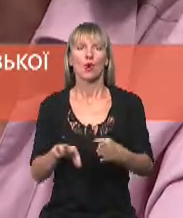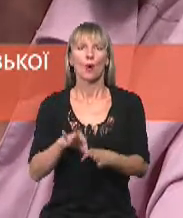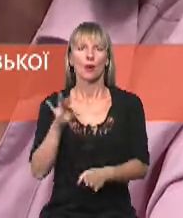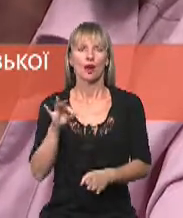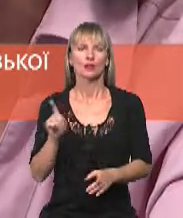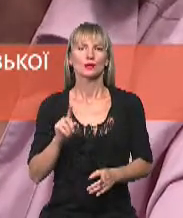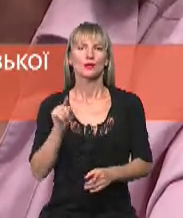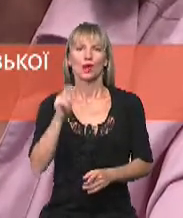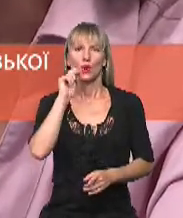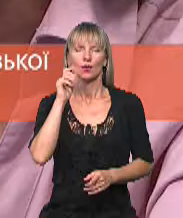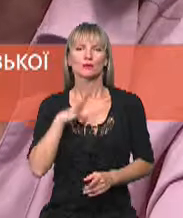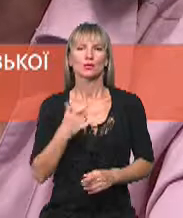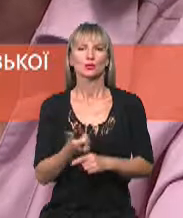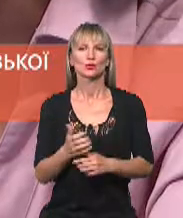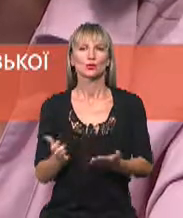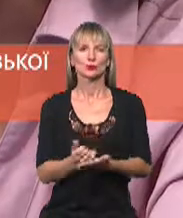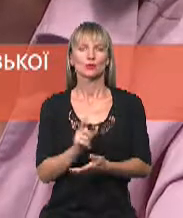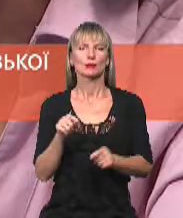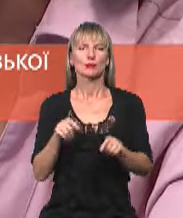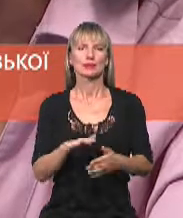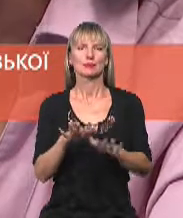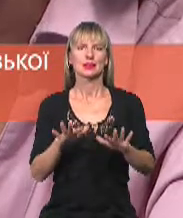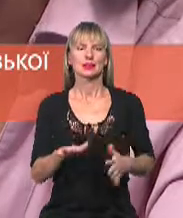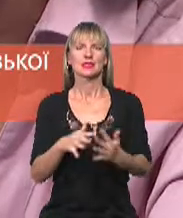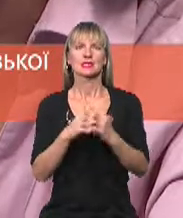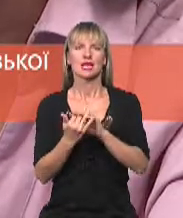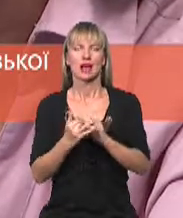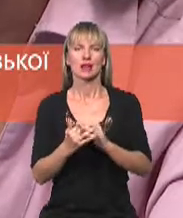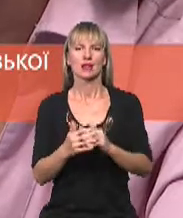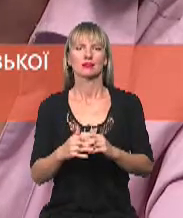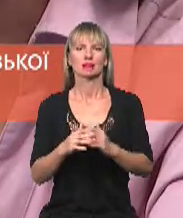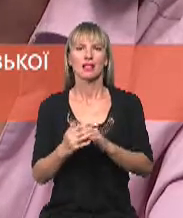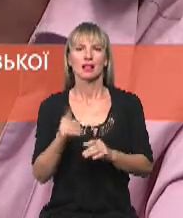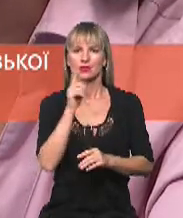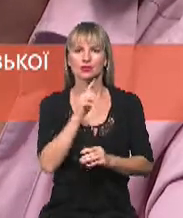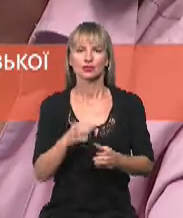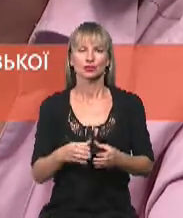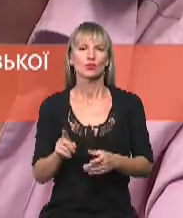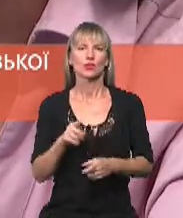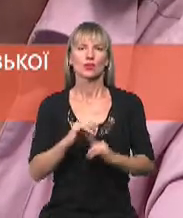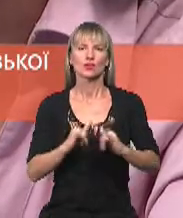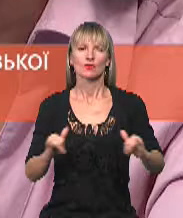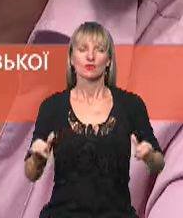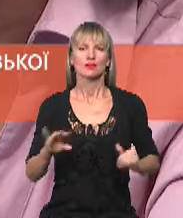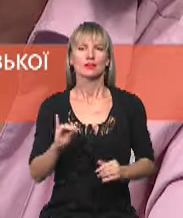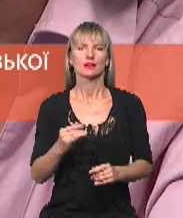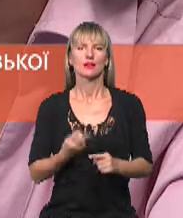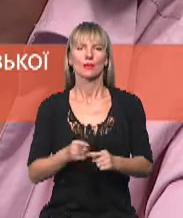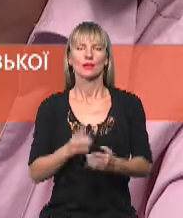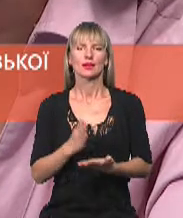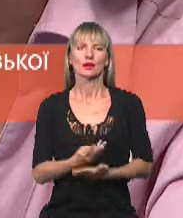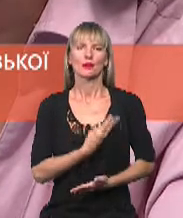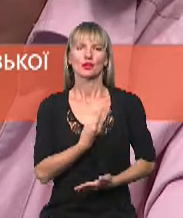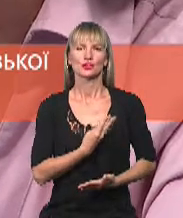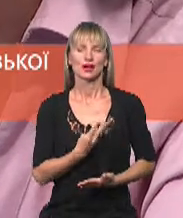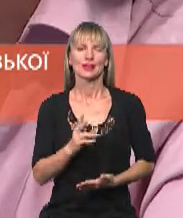яку обрали, щоб та Україна була дуже успішною, щоб ці міста, ці села, селища, щоб вони розвивалися. І тому, безумовно, є таке